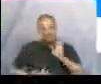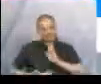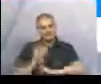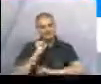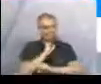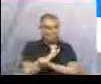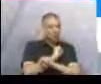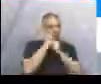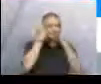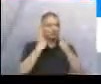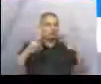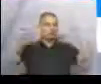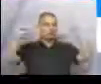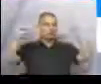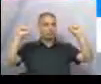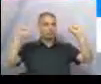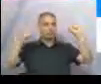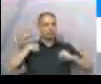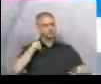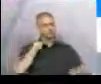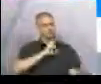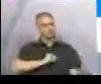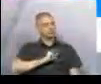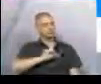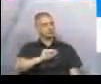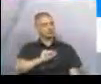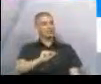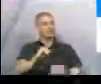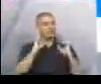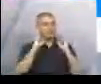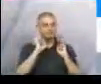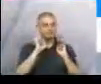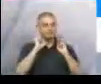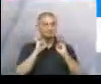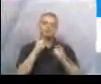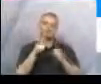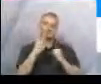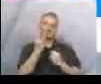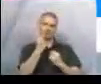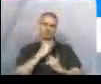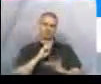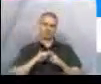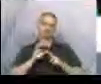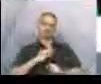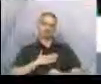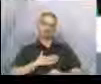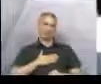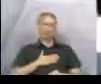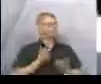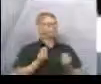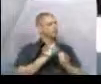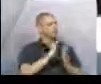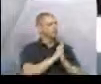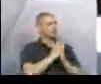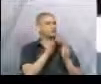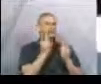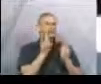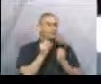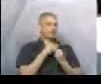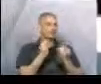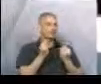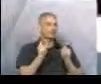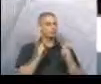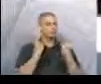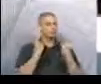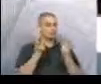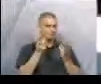מעבדות לחירות, הסולידריות האנושית הבסיסית היא מסימני החג הזה מבחינתי. כן, ספר לנו על איזה אירועים מיוחדים